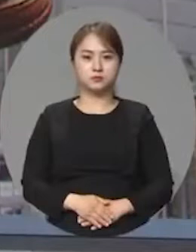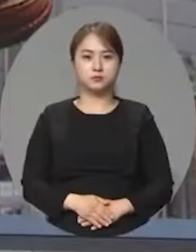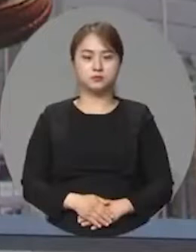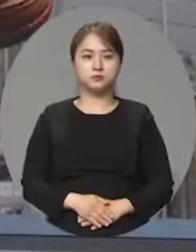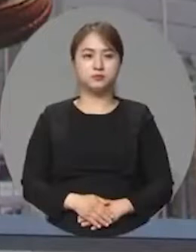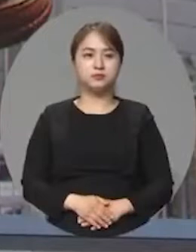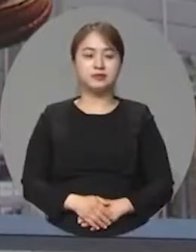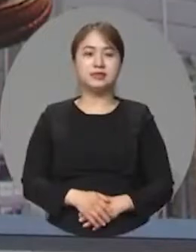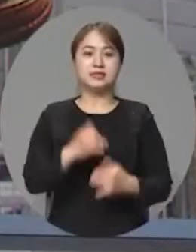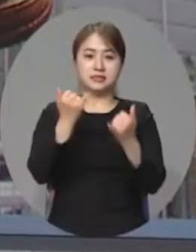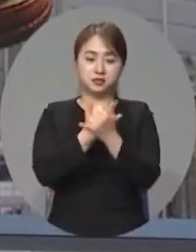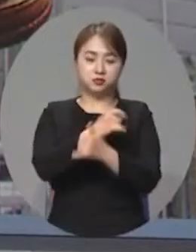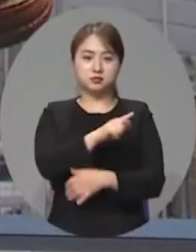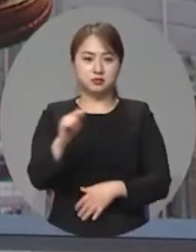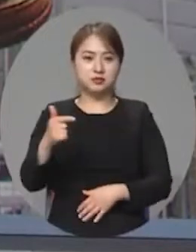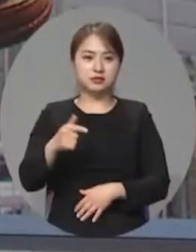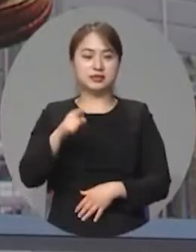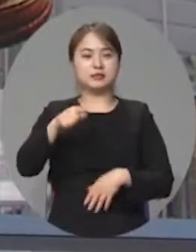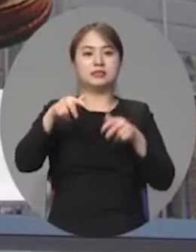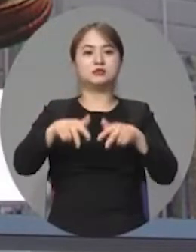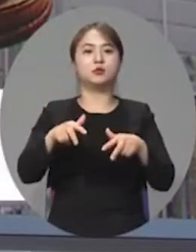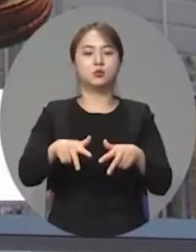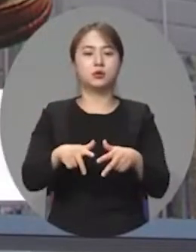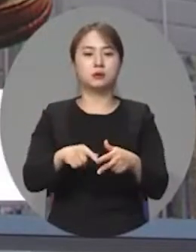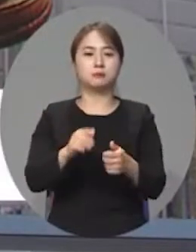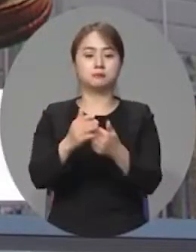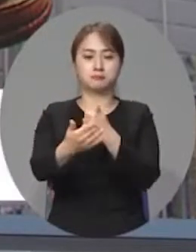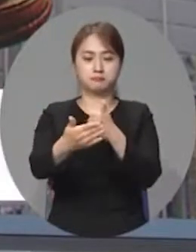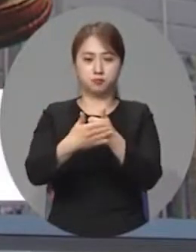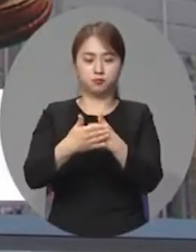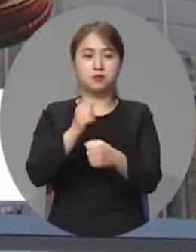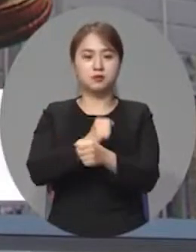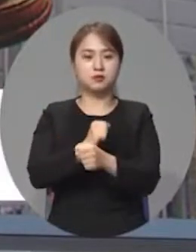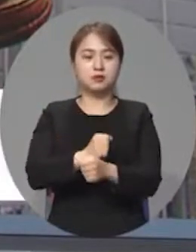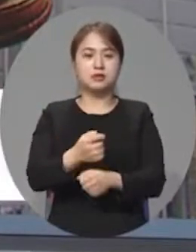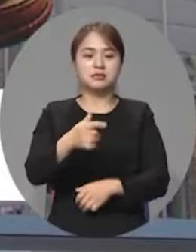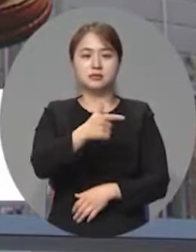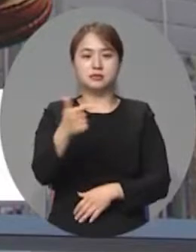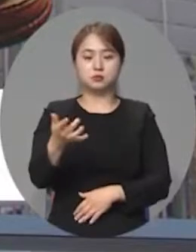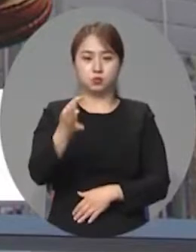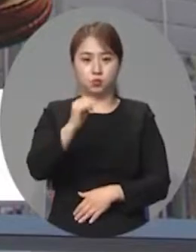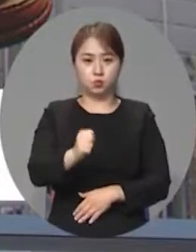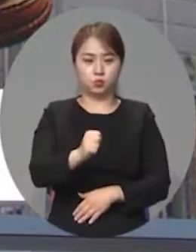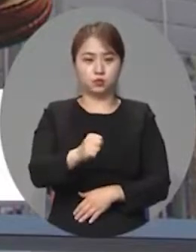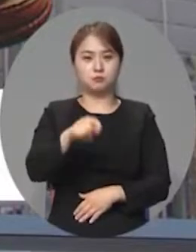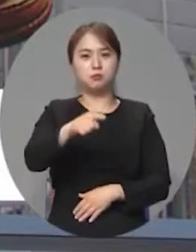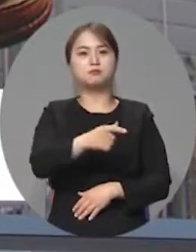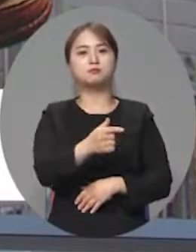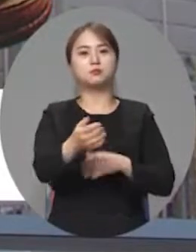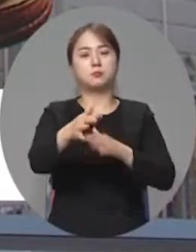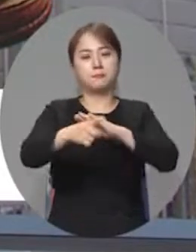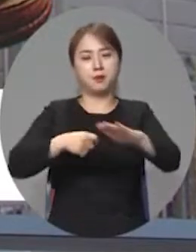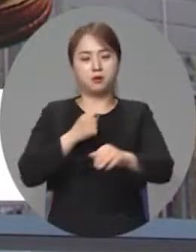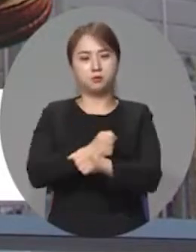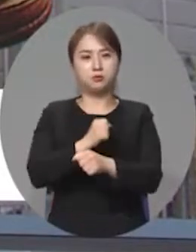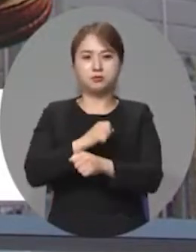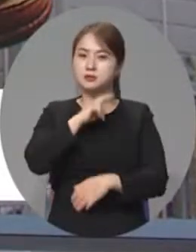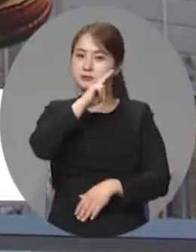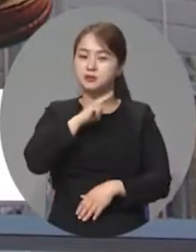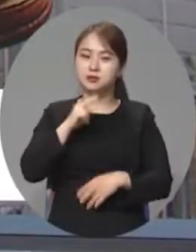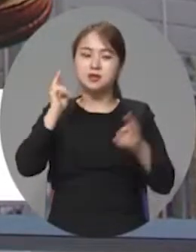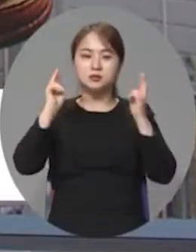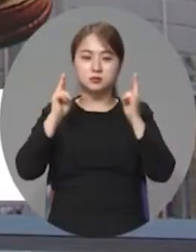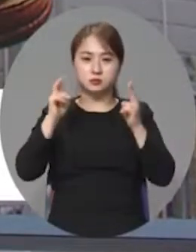친척 등 유령 직원의 동원에 억대의 임금을 빼돌리고 또 회사 공금을 횡령한 의혹을 받던 청소용역 업체